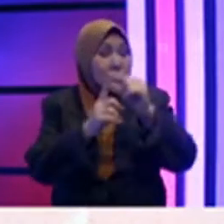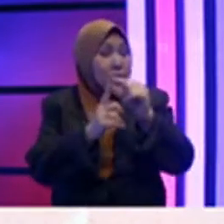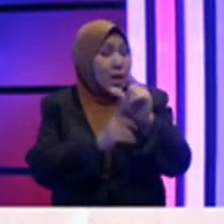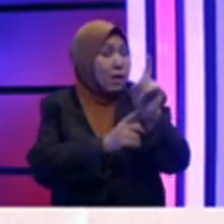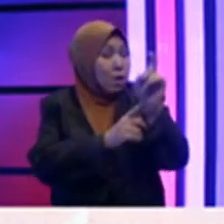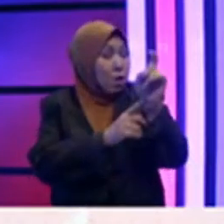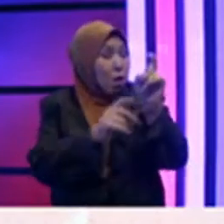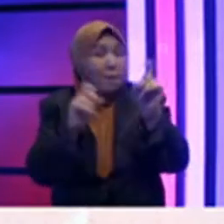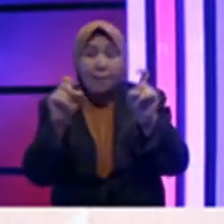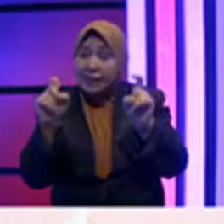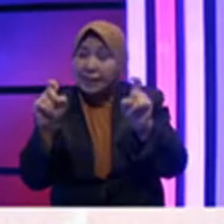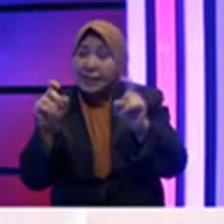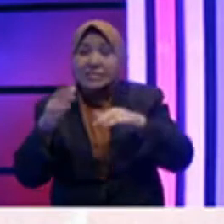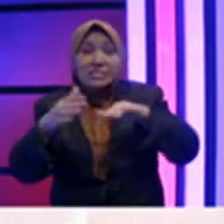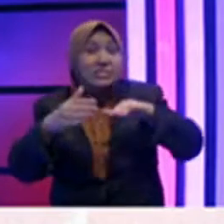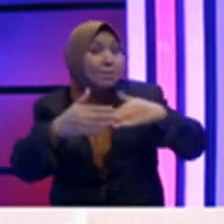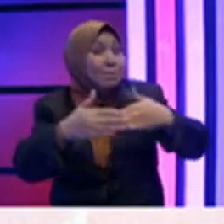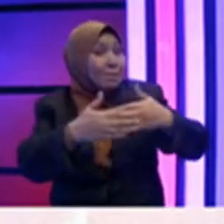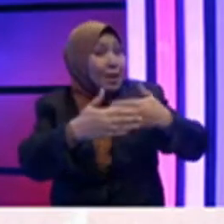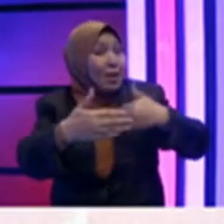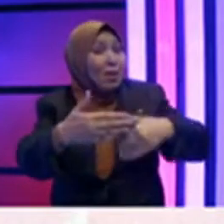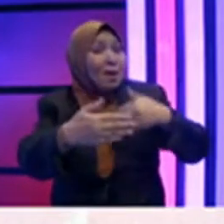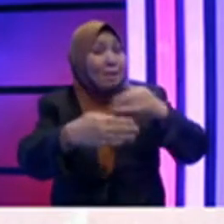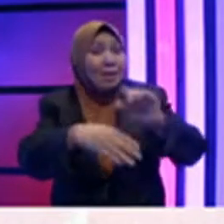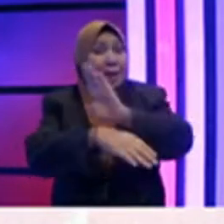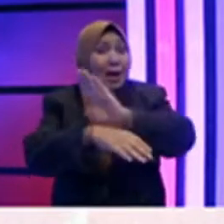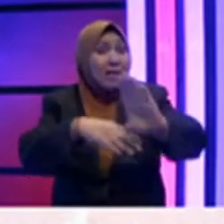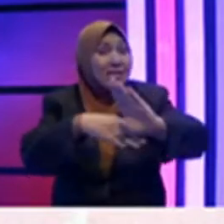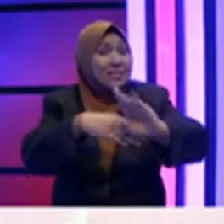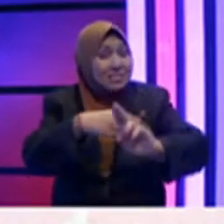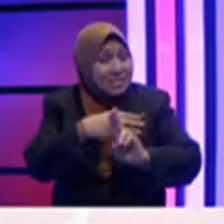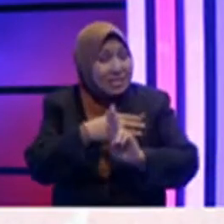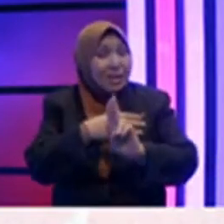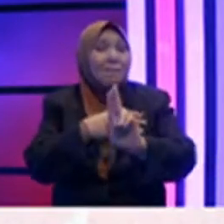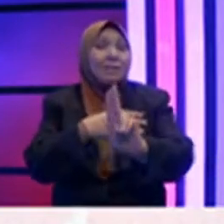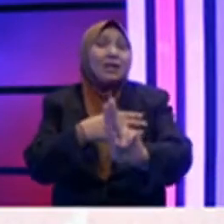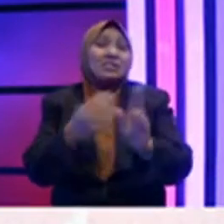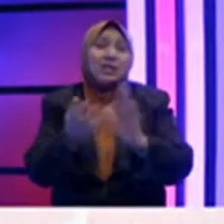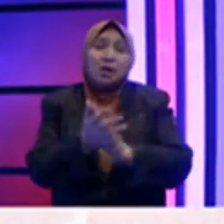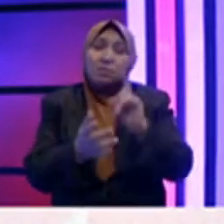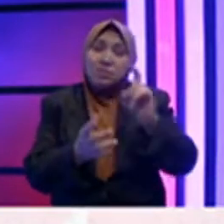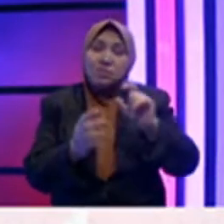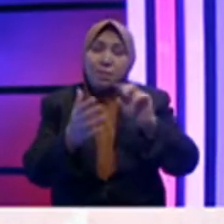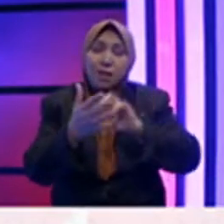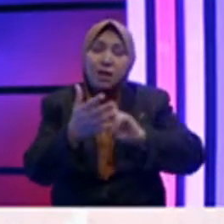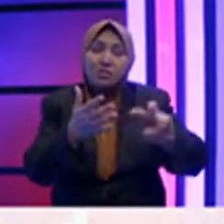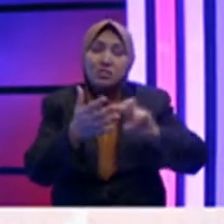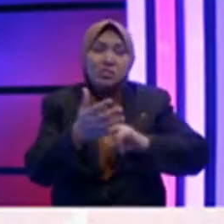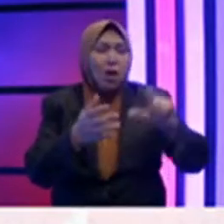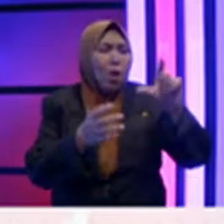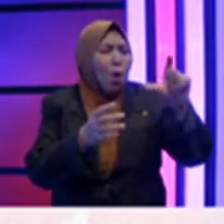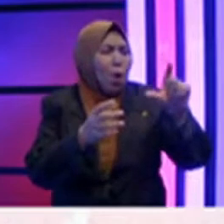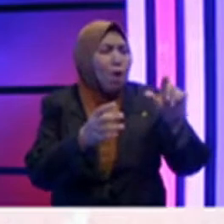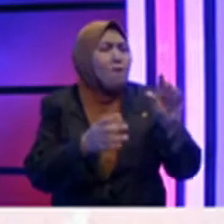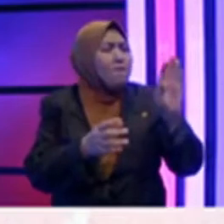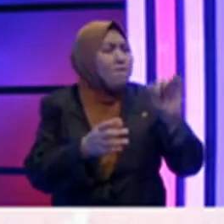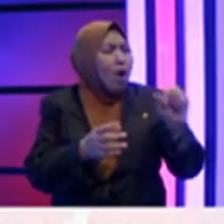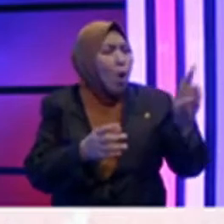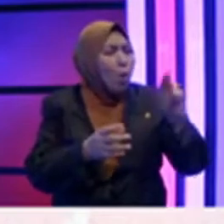yang mati sebelum dia berbaris di depan make kene baca dengan tebal souhuru